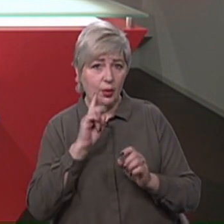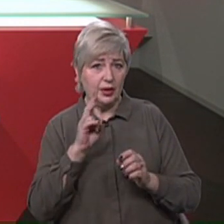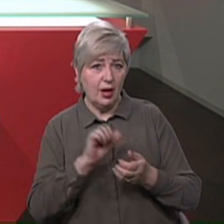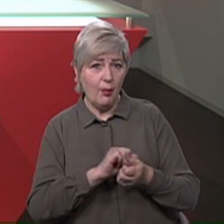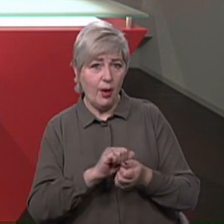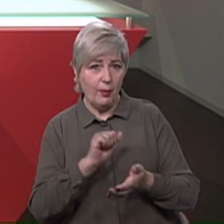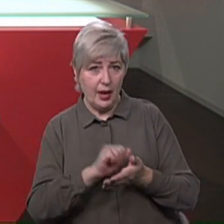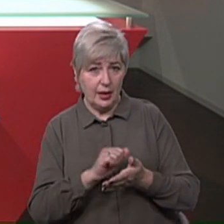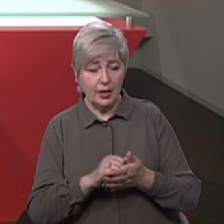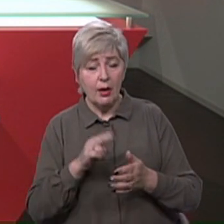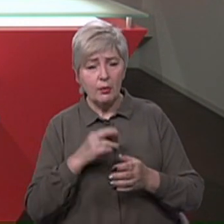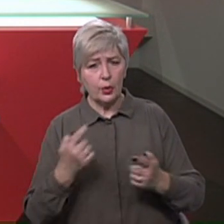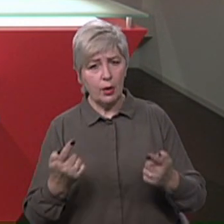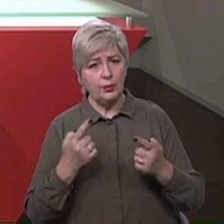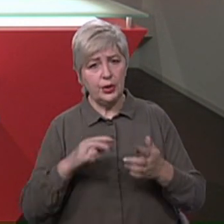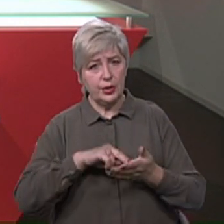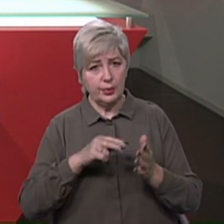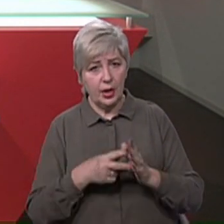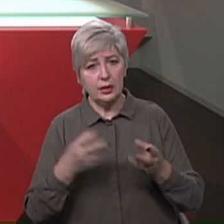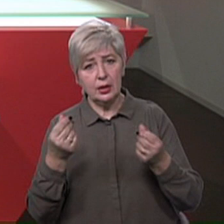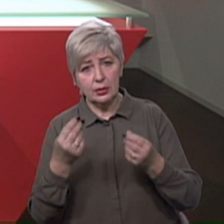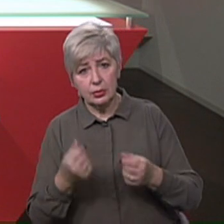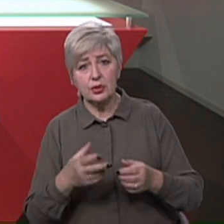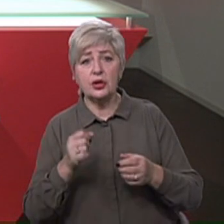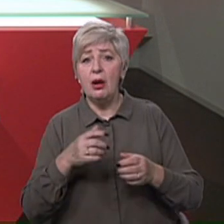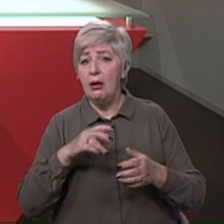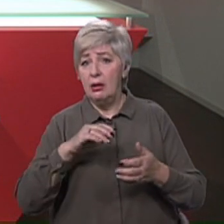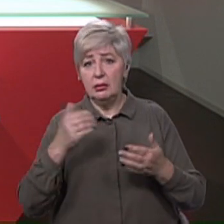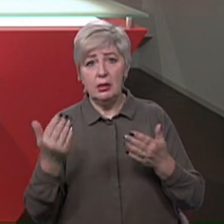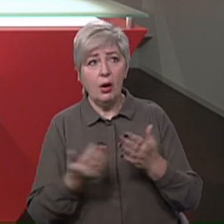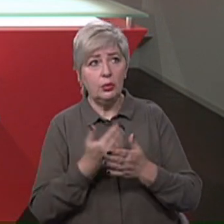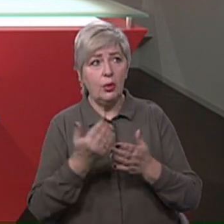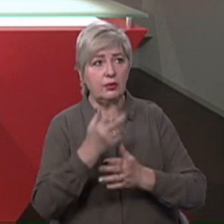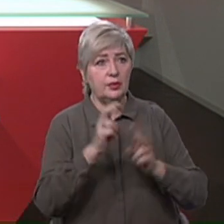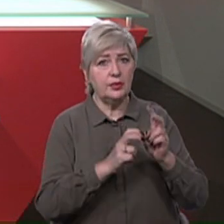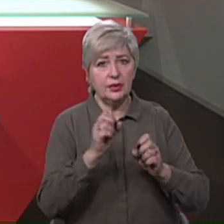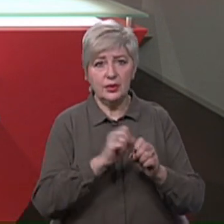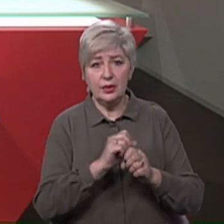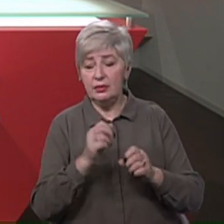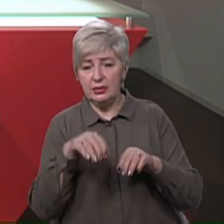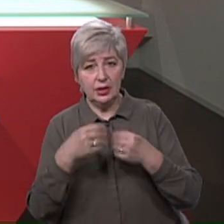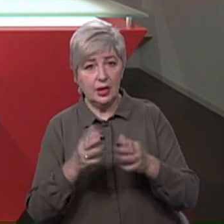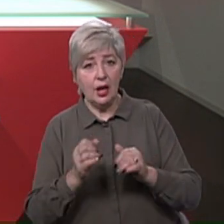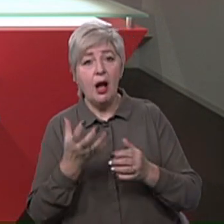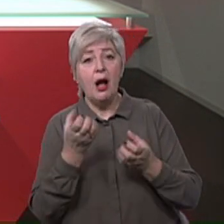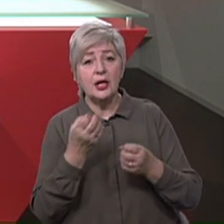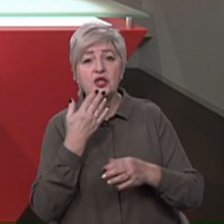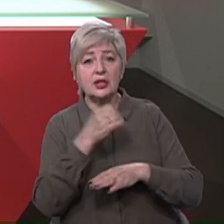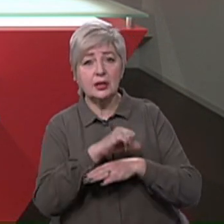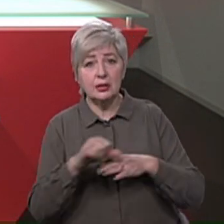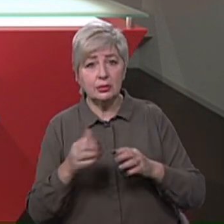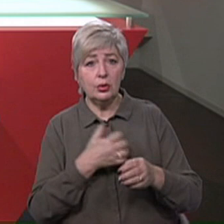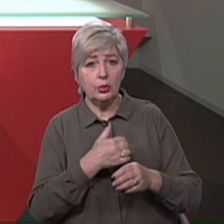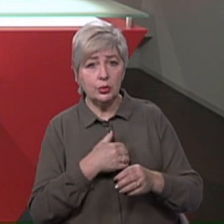плани заявляє та грошей промисловцям на оновлення не дає. А тут ще й за кордоном хочуть ввести